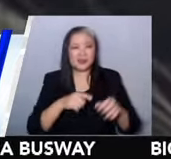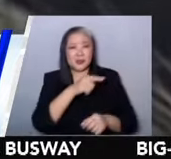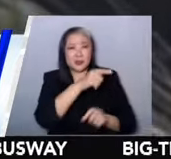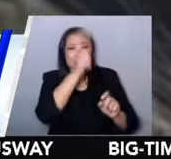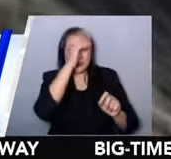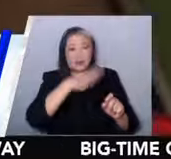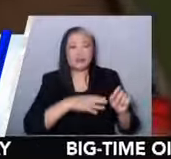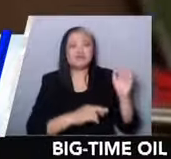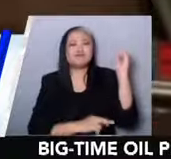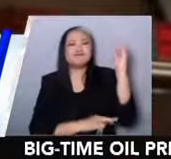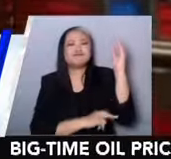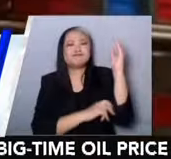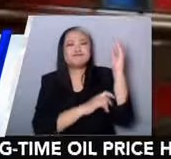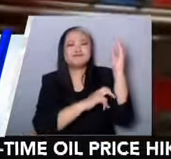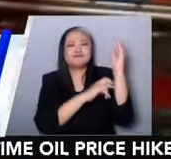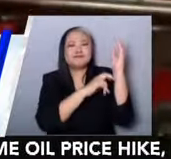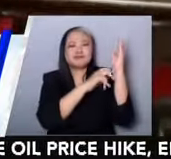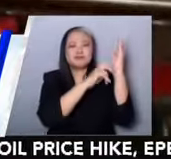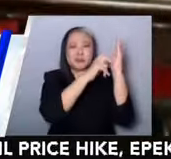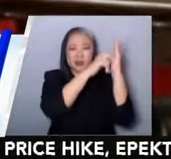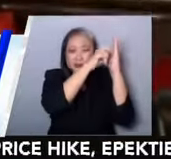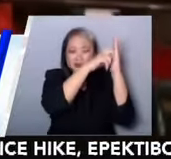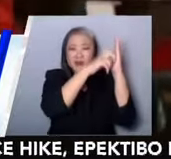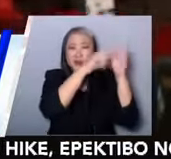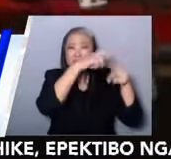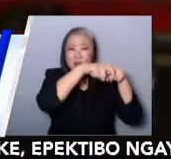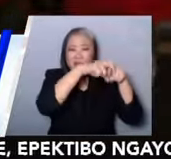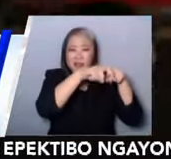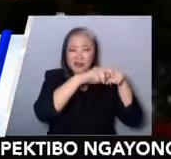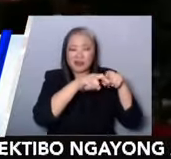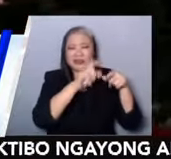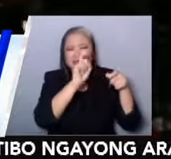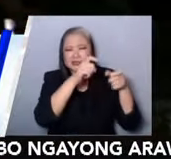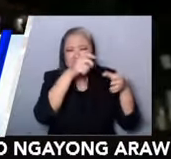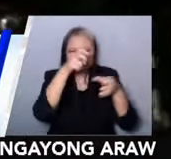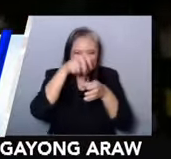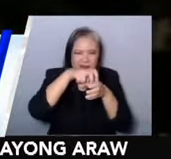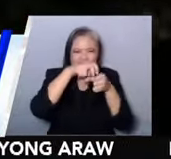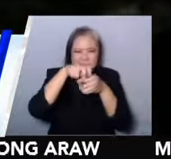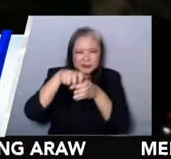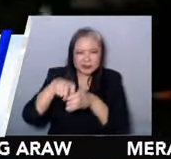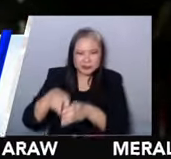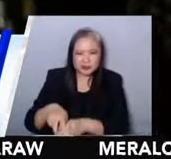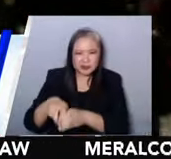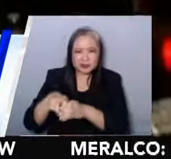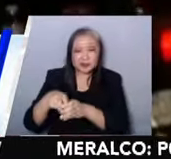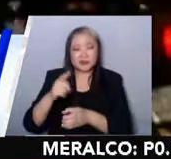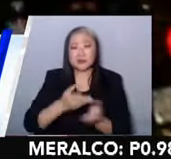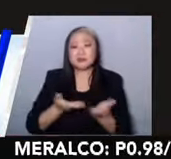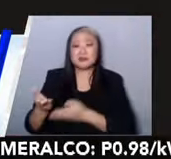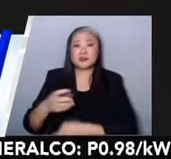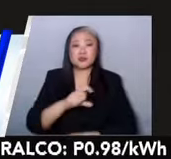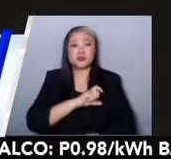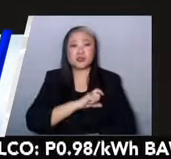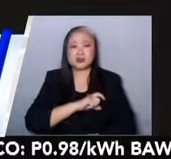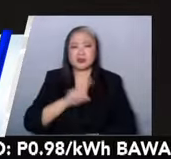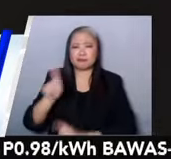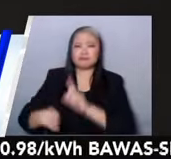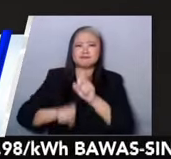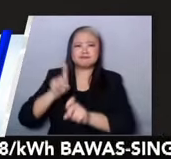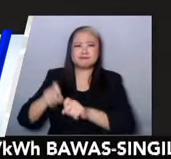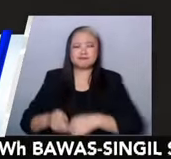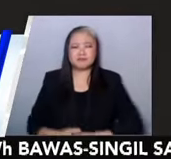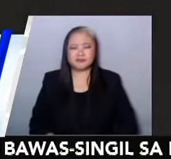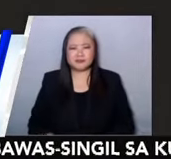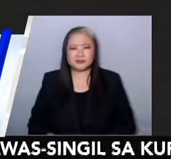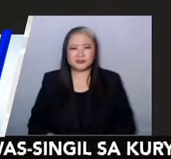ng kuryente. Dahan-dahan siyang ibinaba gamit ang boom truck. Dinala siya sa police station para maimbestigahan. Bago mag-alas 2